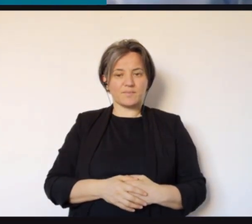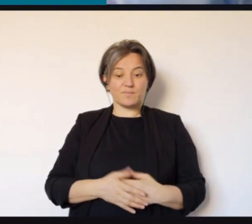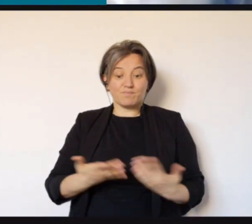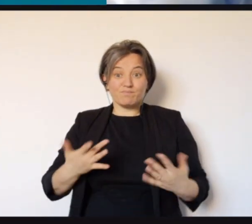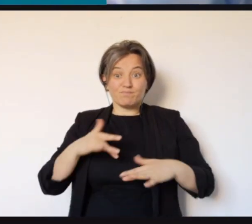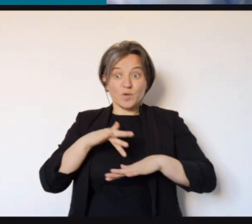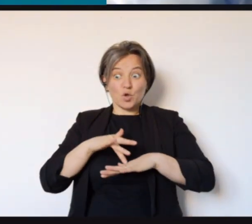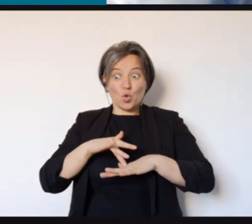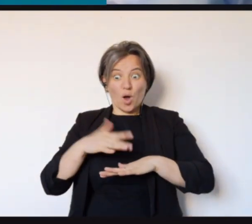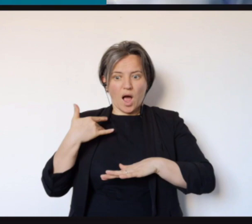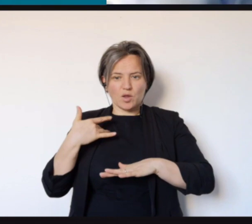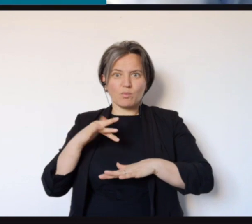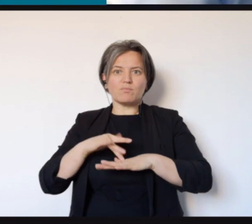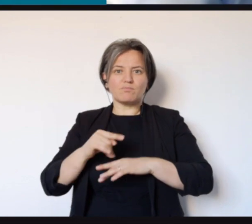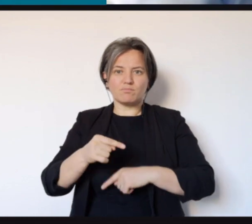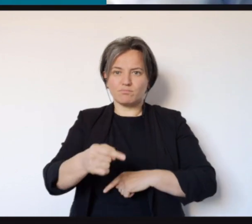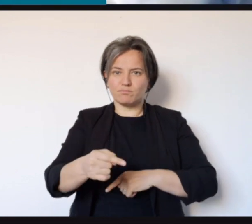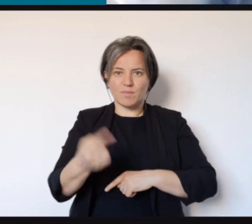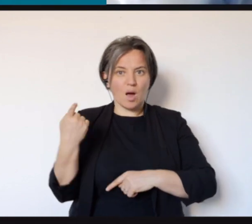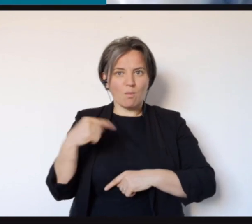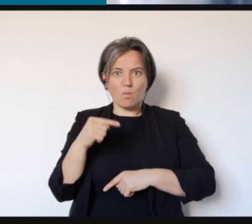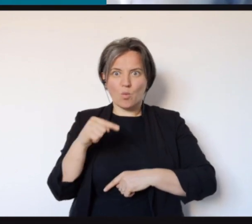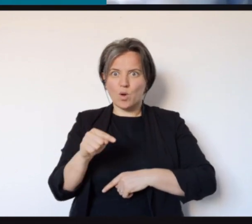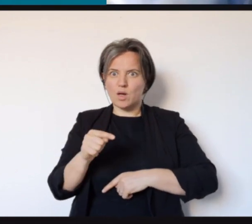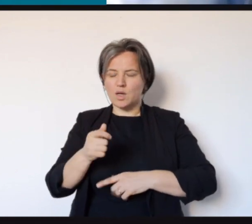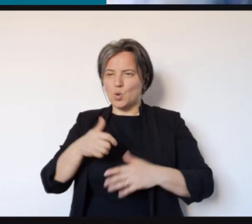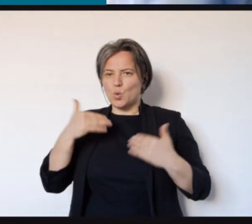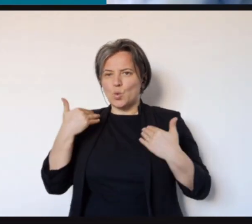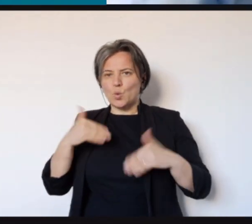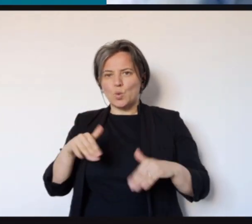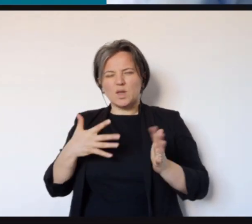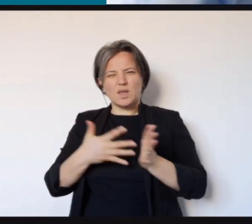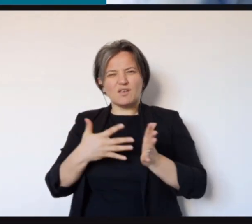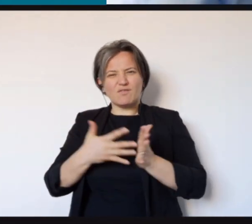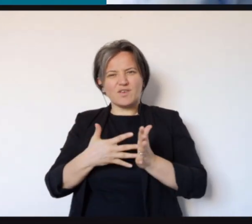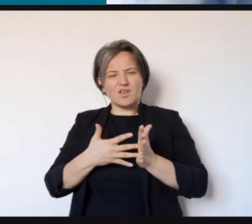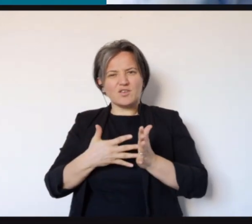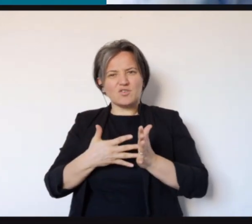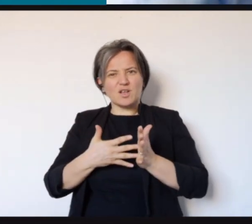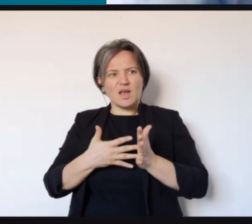Abbiamo vissuto e stiamo vivendo un periodo in cui questo è più difficile.